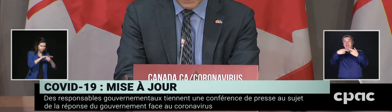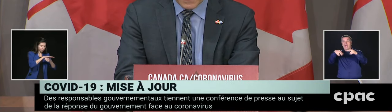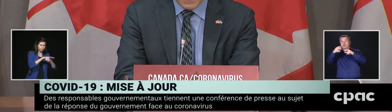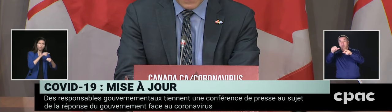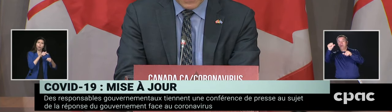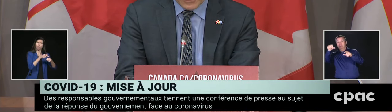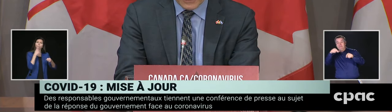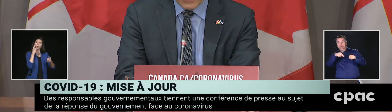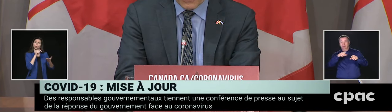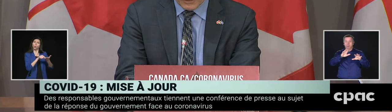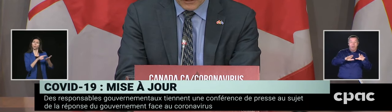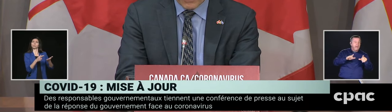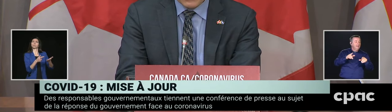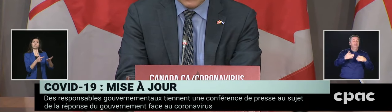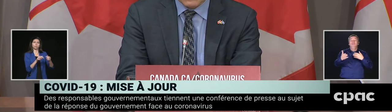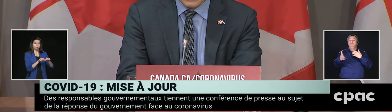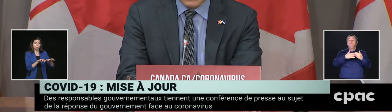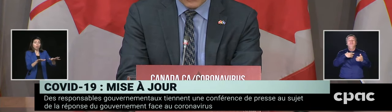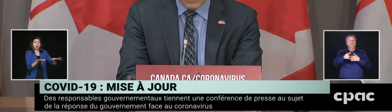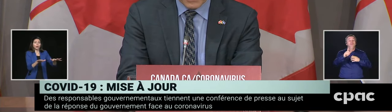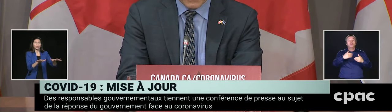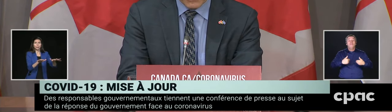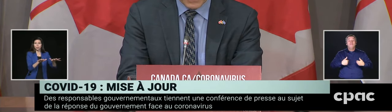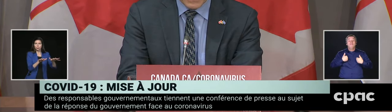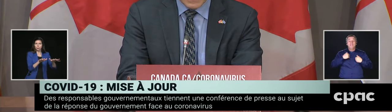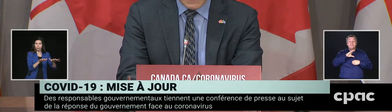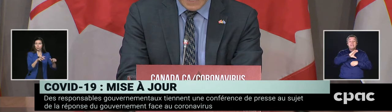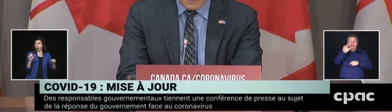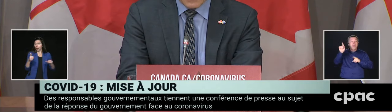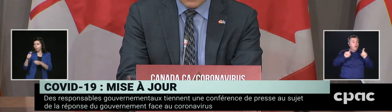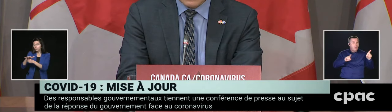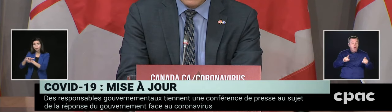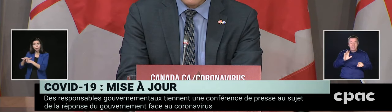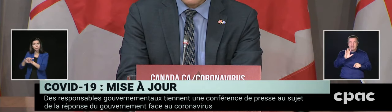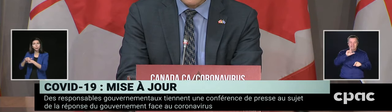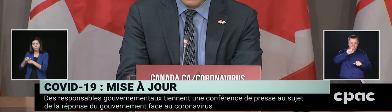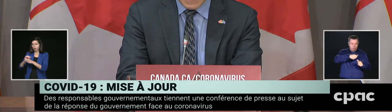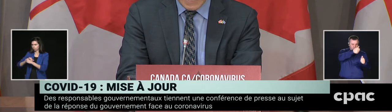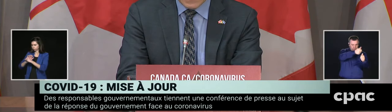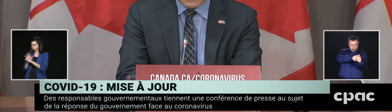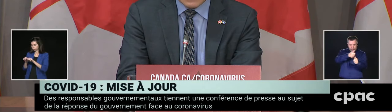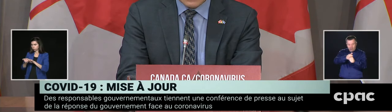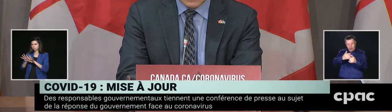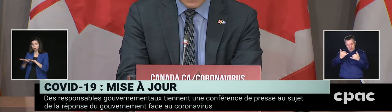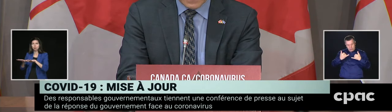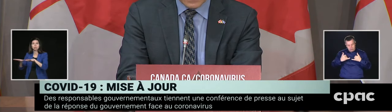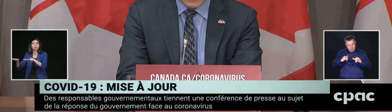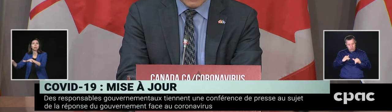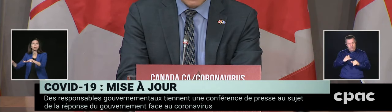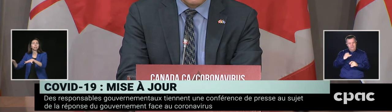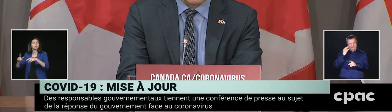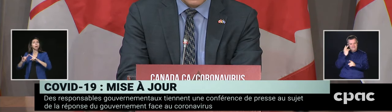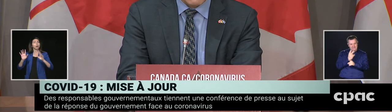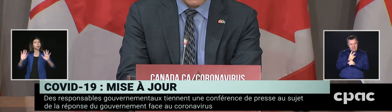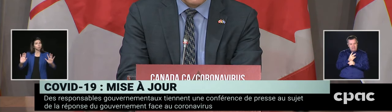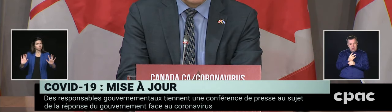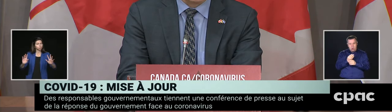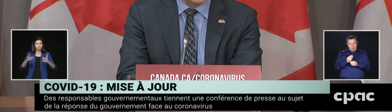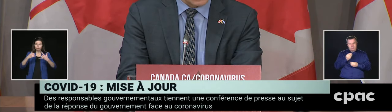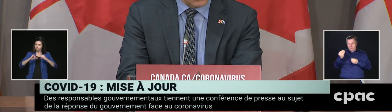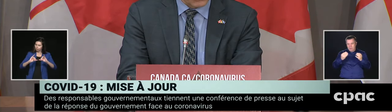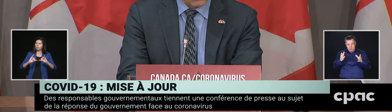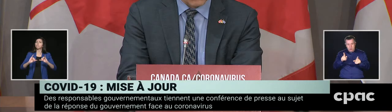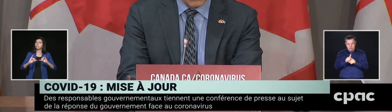au pays, chacun doit continuer de contribuer à ralentir et à arrêter la transmission de la